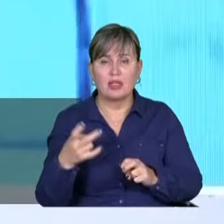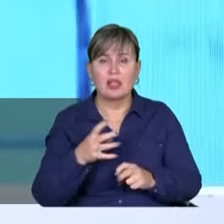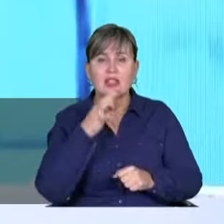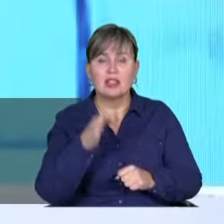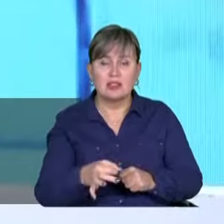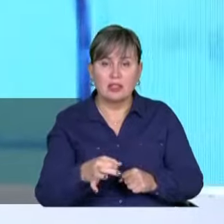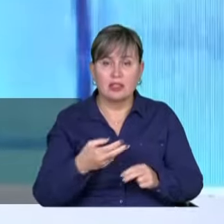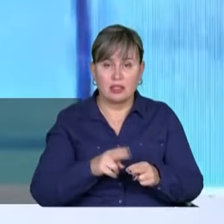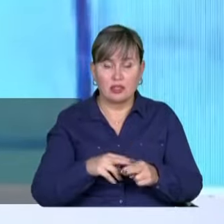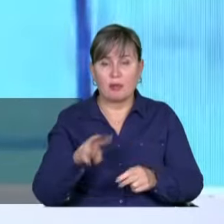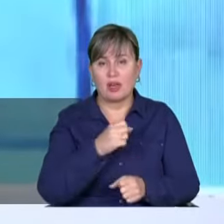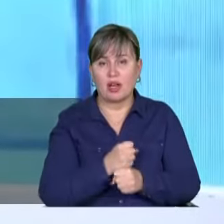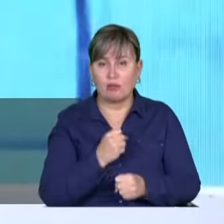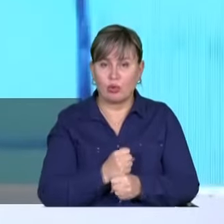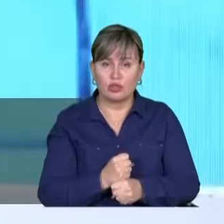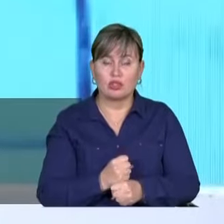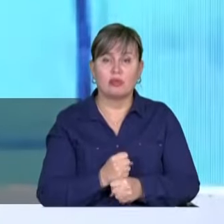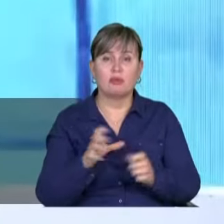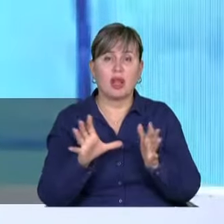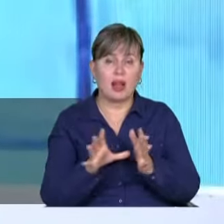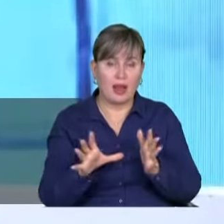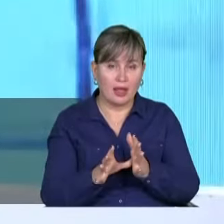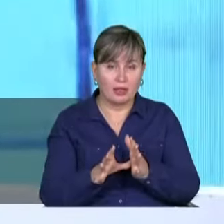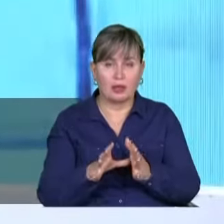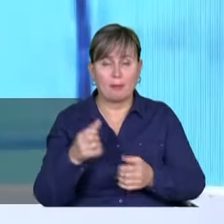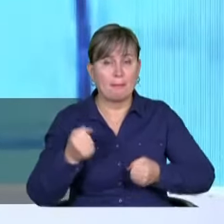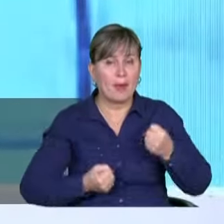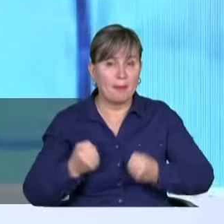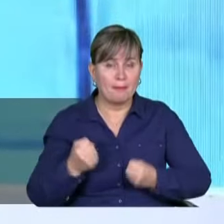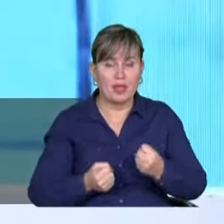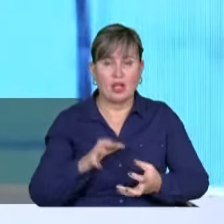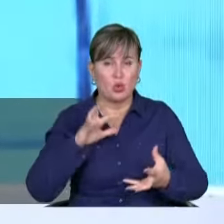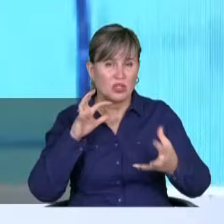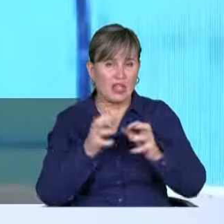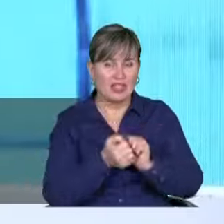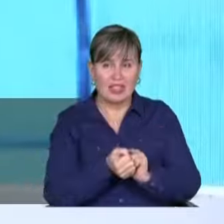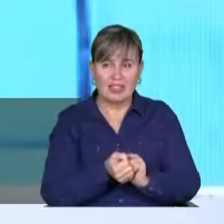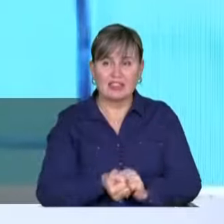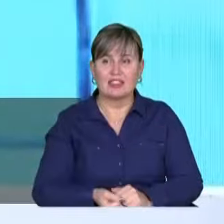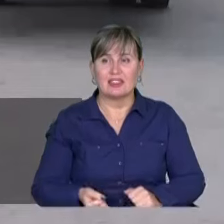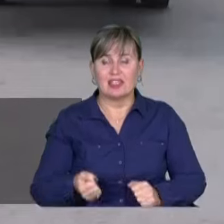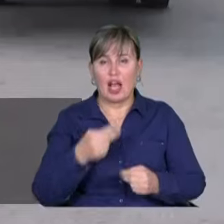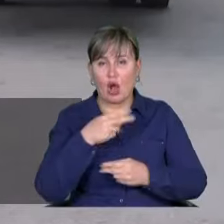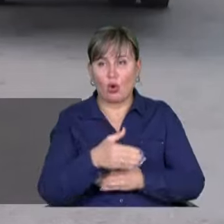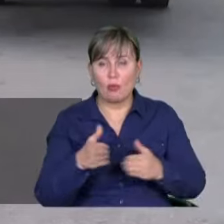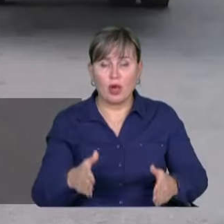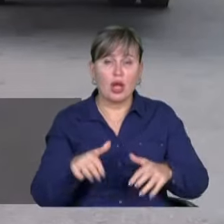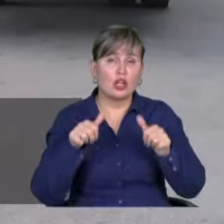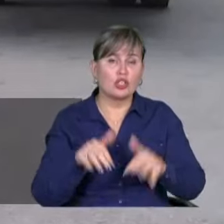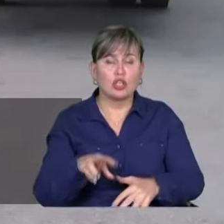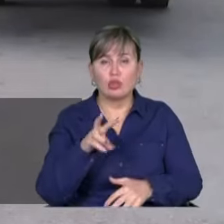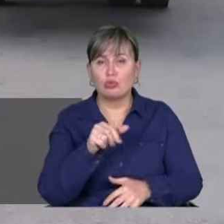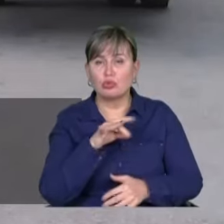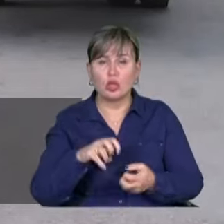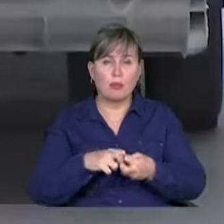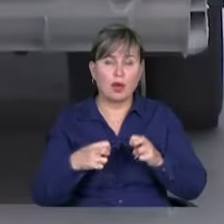мы над этим работаем по электромобилям, по утилизации аккумуляторов. На решение мусорных